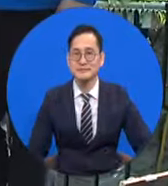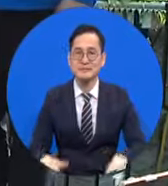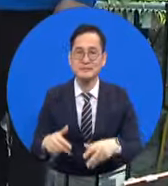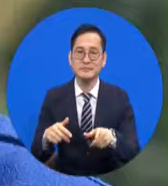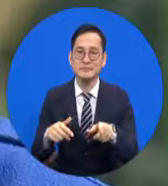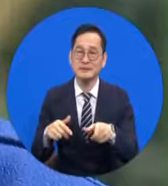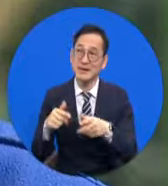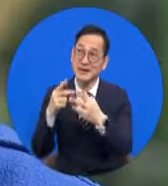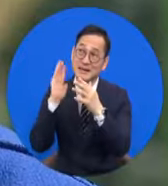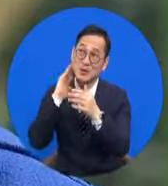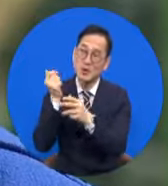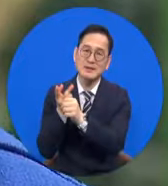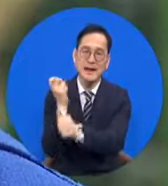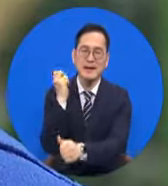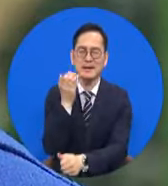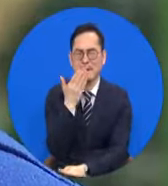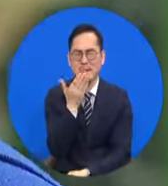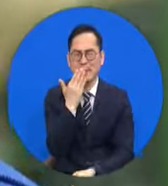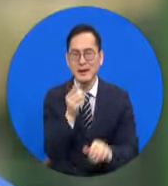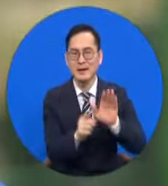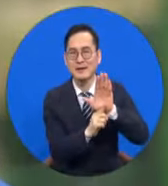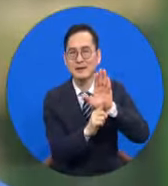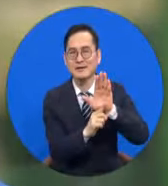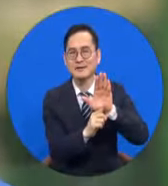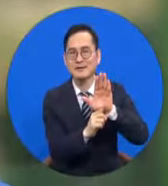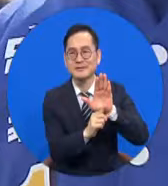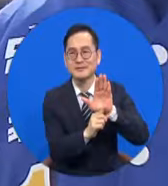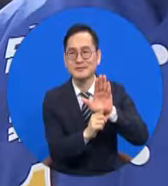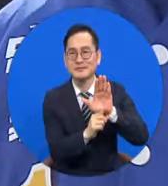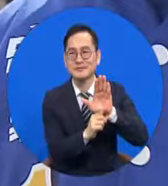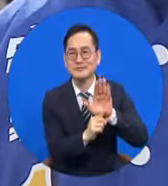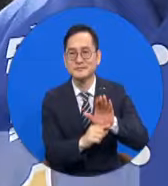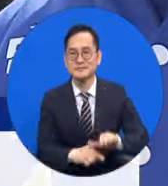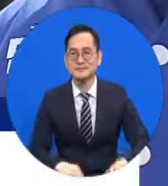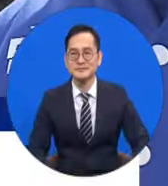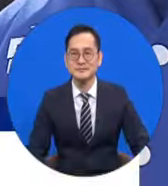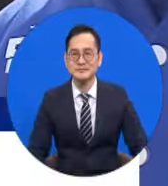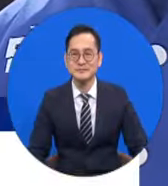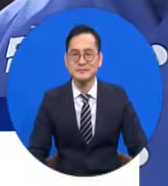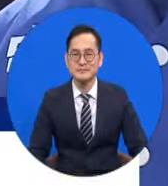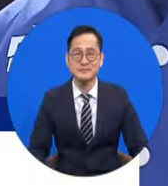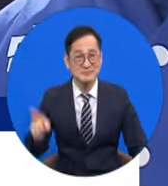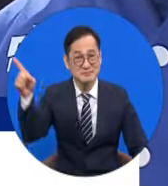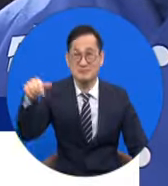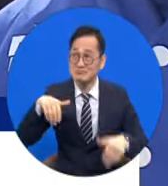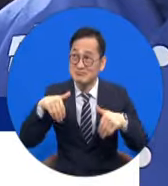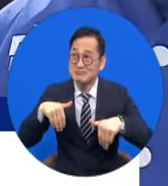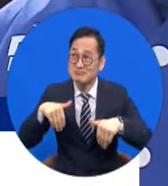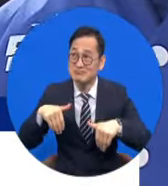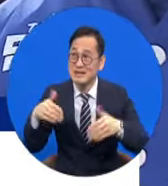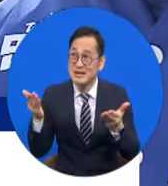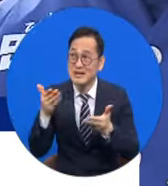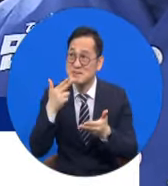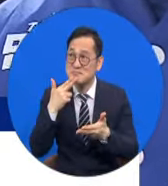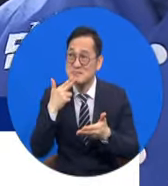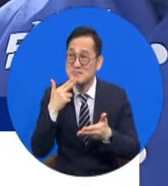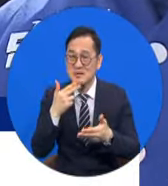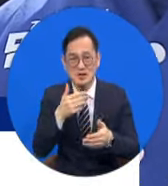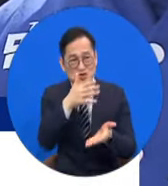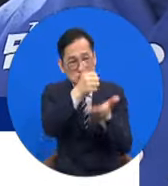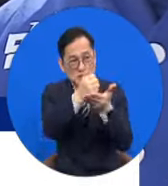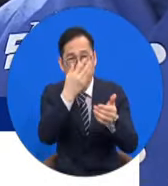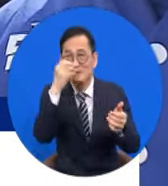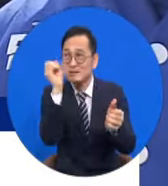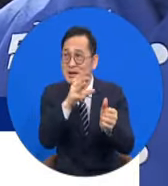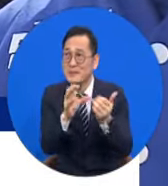탄핵까지 시사하는 발언으로 공세 수위를 끌어올렸고 머슴이 일 안 하고 주인을 깔보면